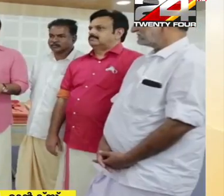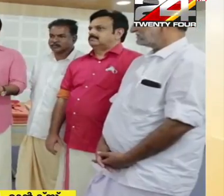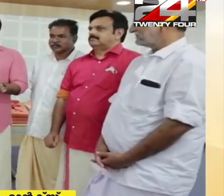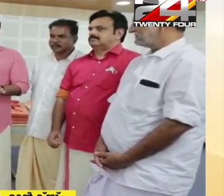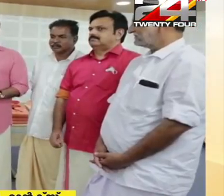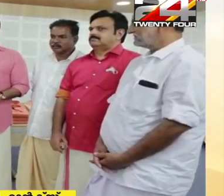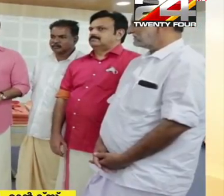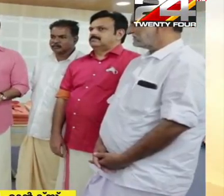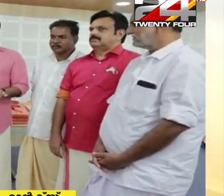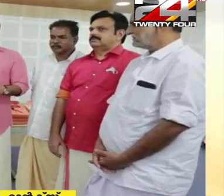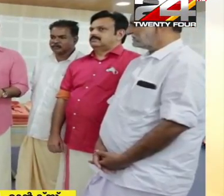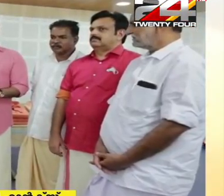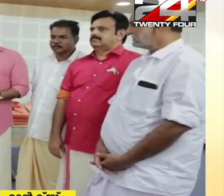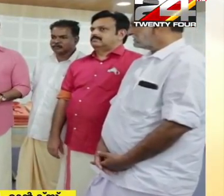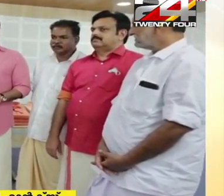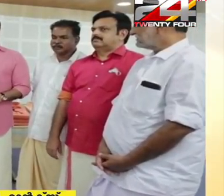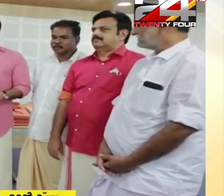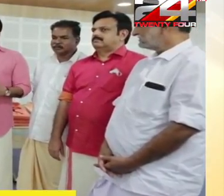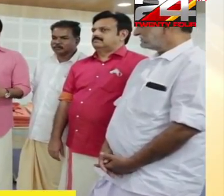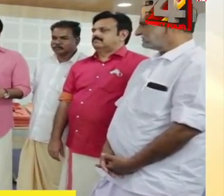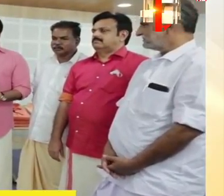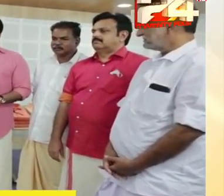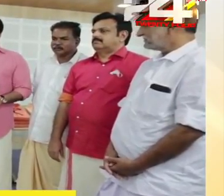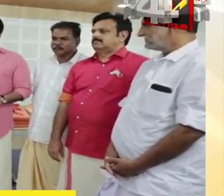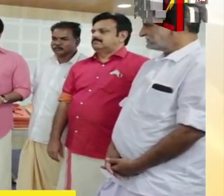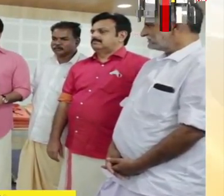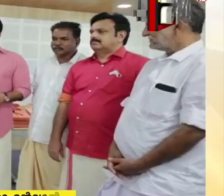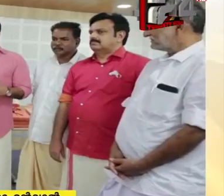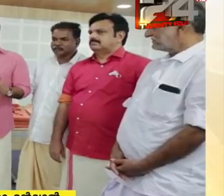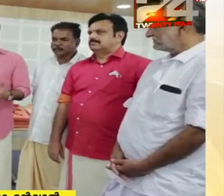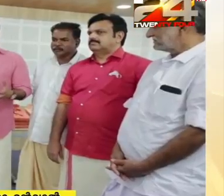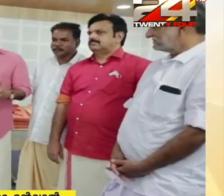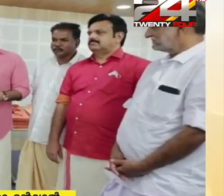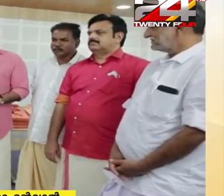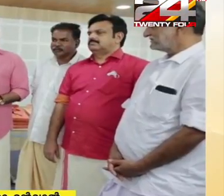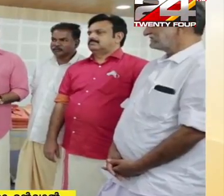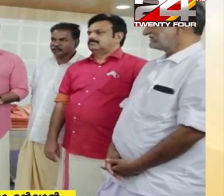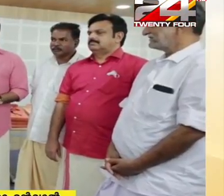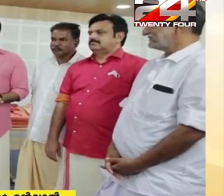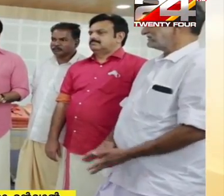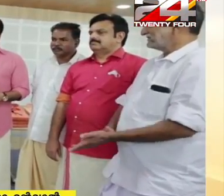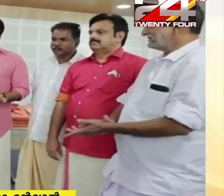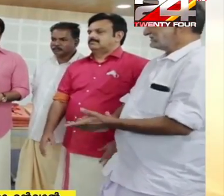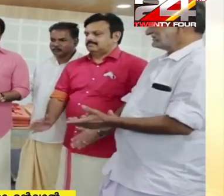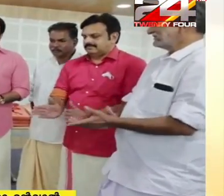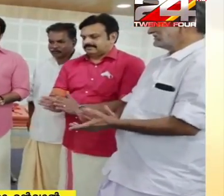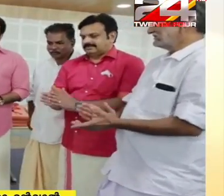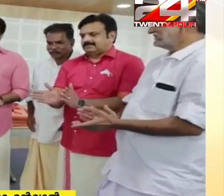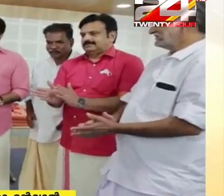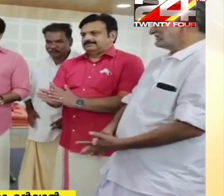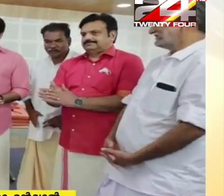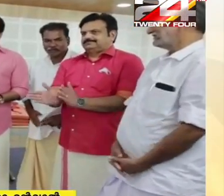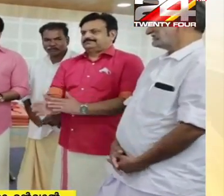ഒരു പുതിയ കാൽവയ്പ്പാണ്. ദിവസം 500 ഷർട്ട് എന്നുള്ളത് 5000 ഷർട്ടുകളായി മാറട്ടെ. കേരളത്തിലെ